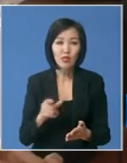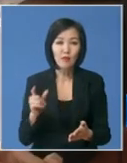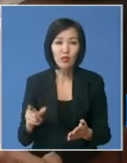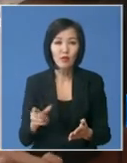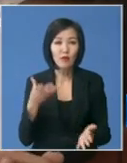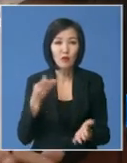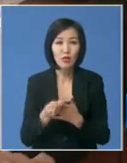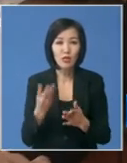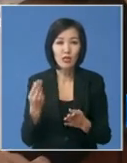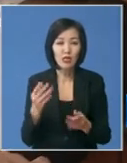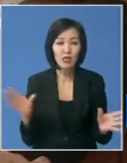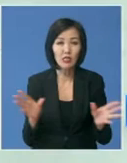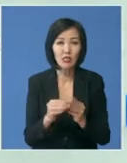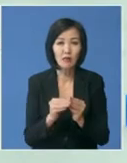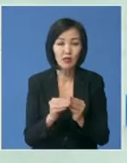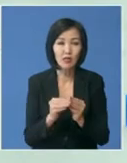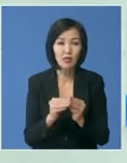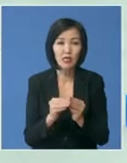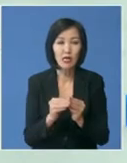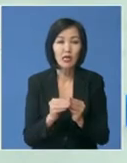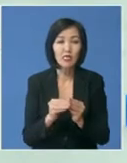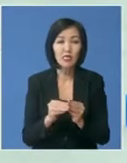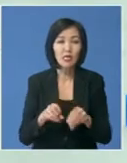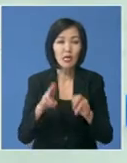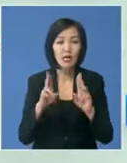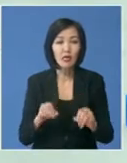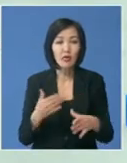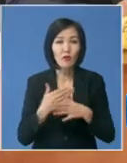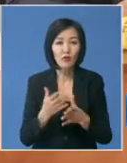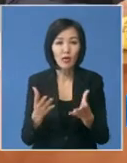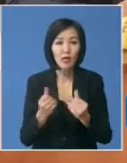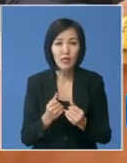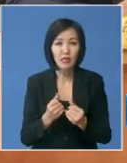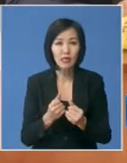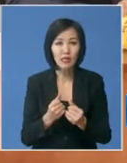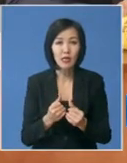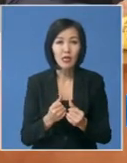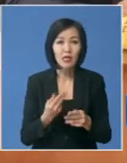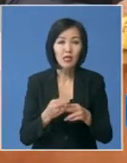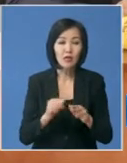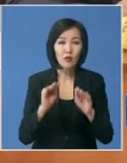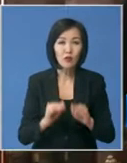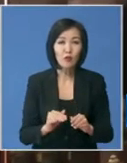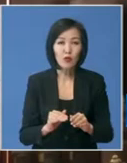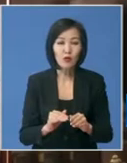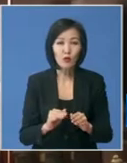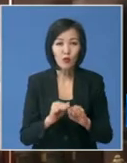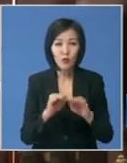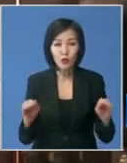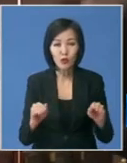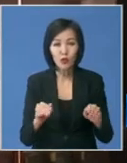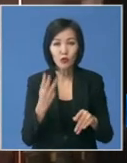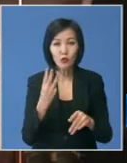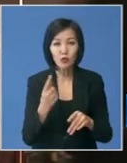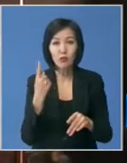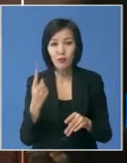бірігеді. Сонымен қатар шартсыз арнай әлеуметтік көмек алатындар осыған дейін ең төменгі күнкөріс көрсеткішінің 1/3 алып келген болса, енді тең